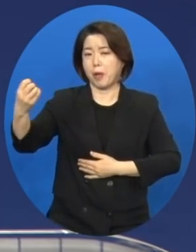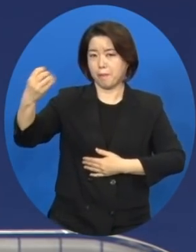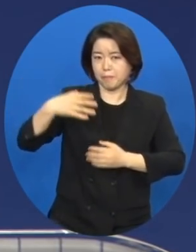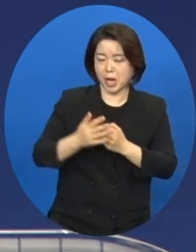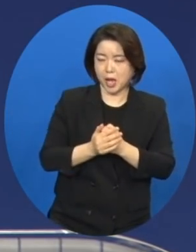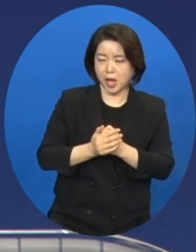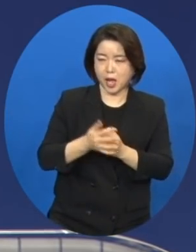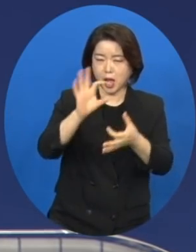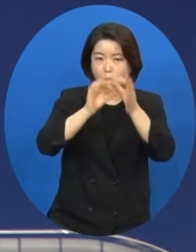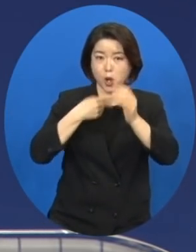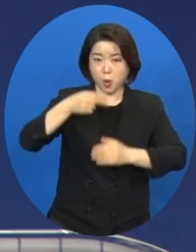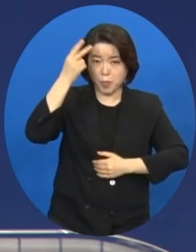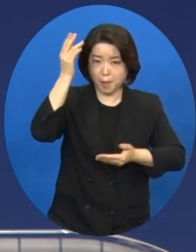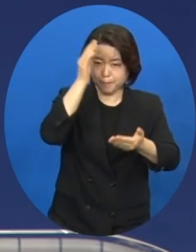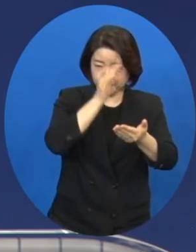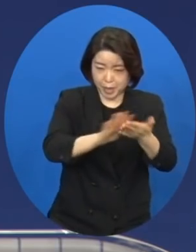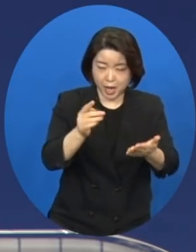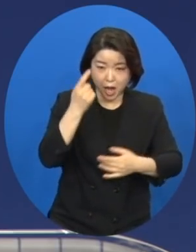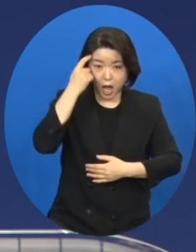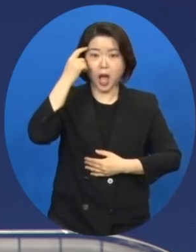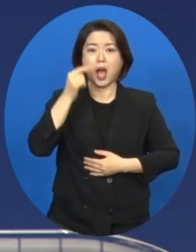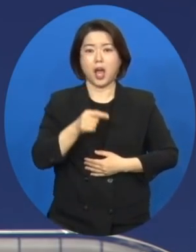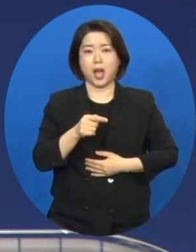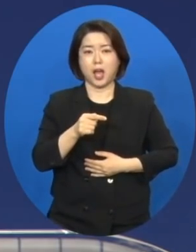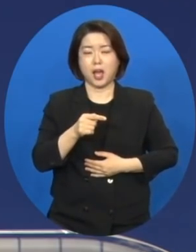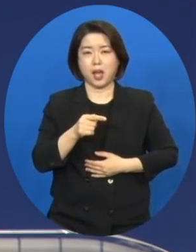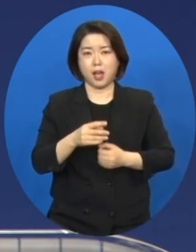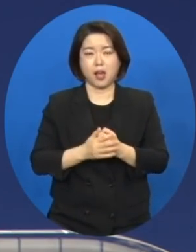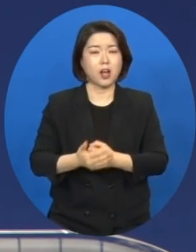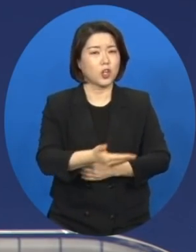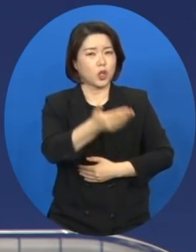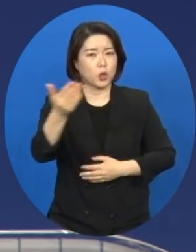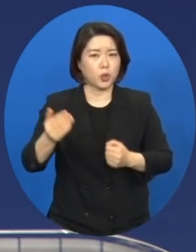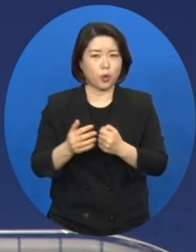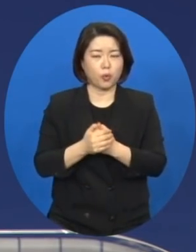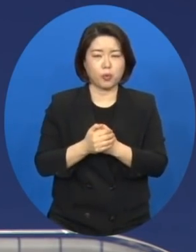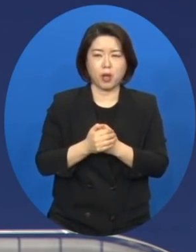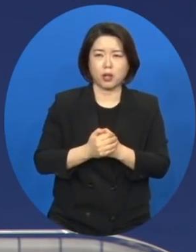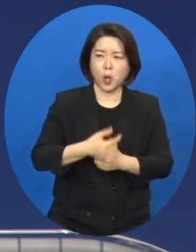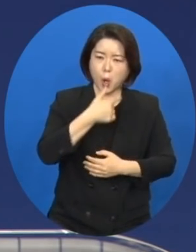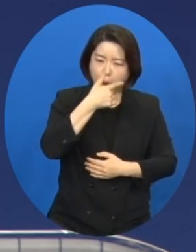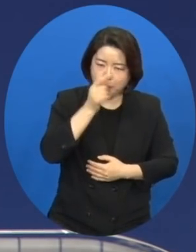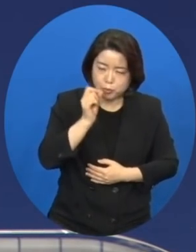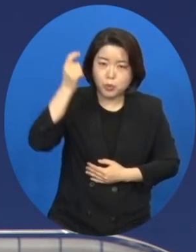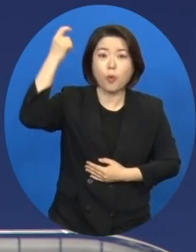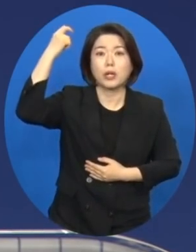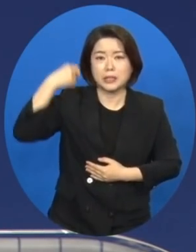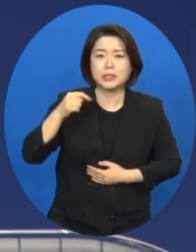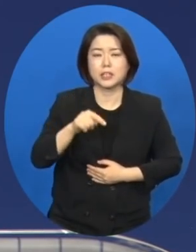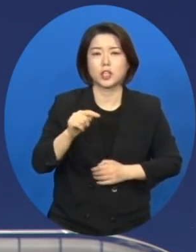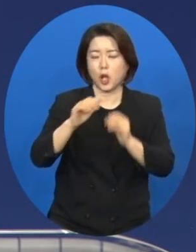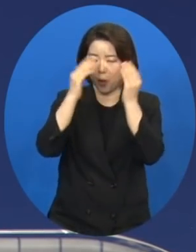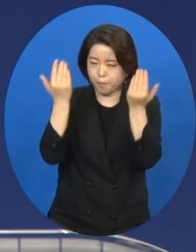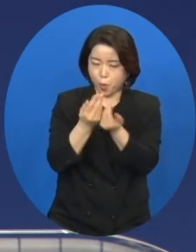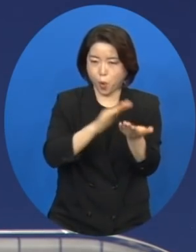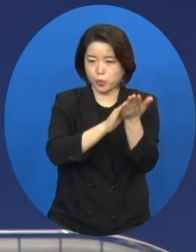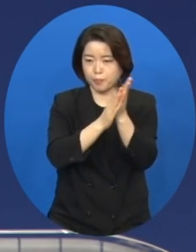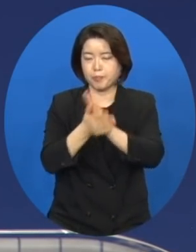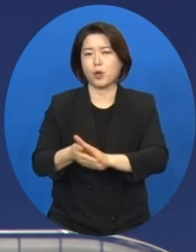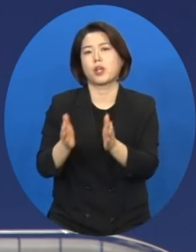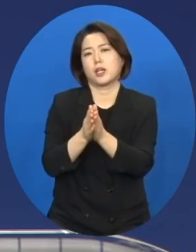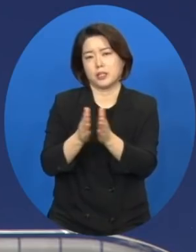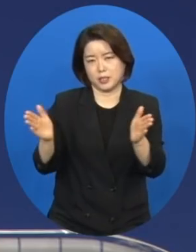이 포도주가 떨어졌다는 것을 알아차렸습니다. 여러분, 부족을 느끼고 결핍을 느끼는 것이 모든 변화의